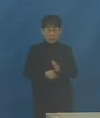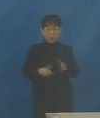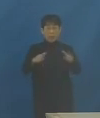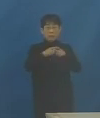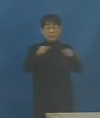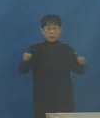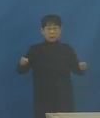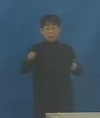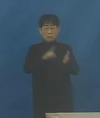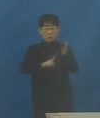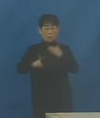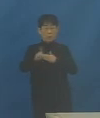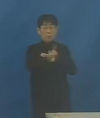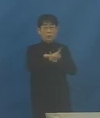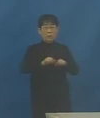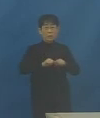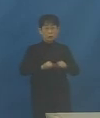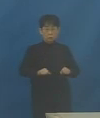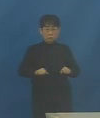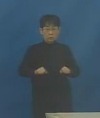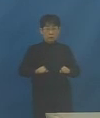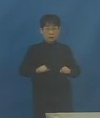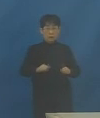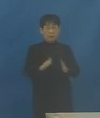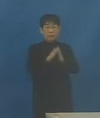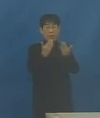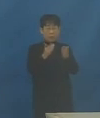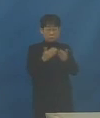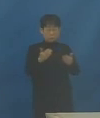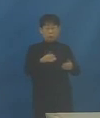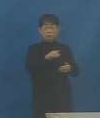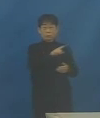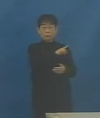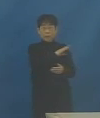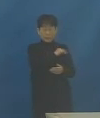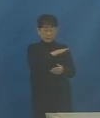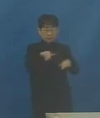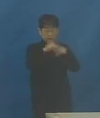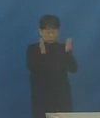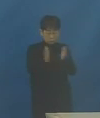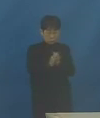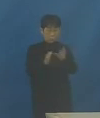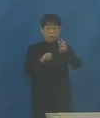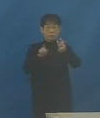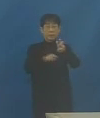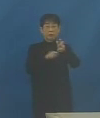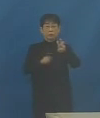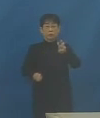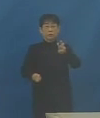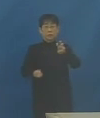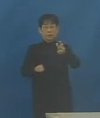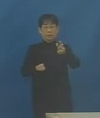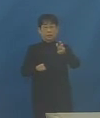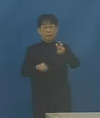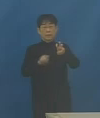30人学級ということになります具体的には今国が考えているあの aものがコレなん